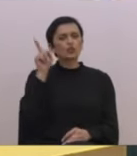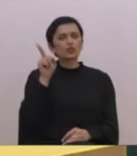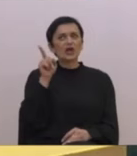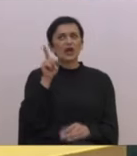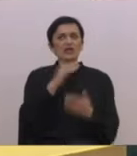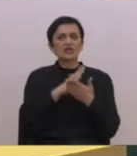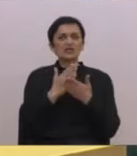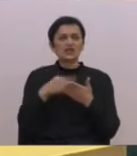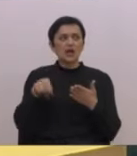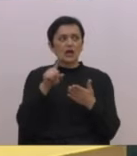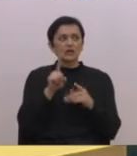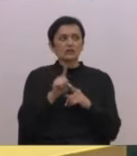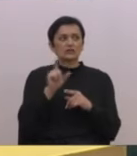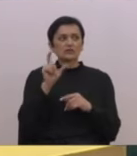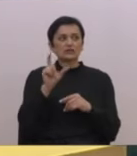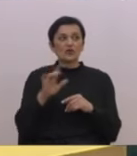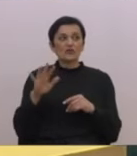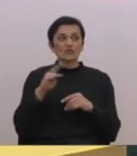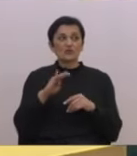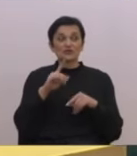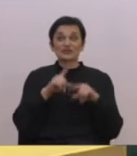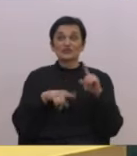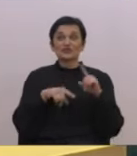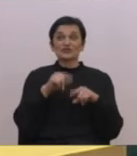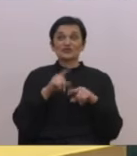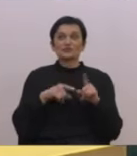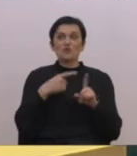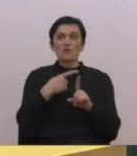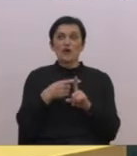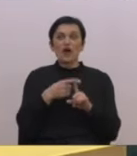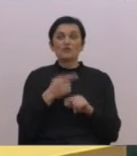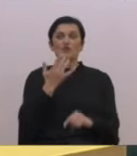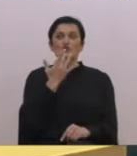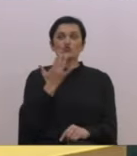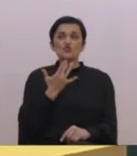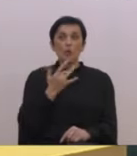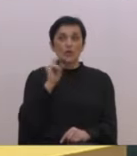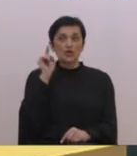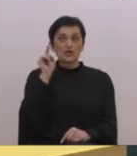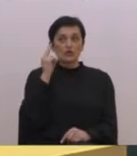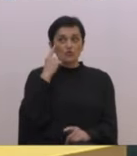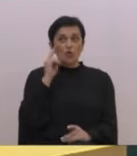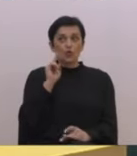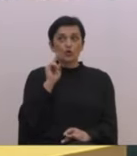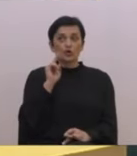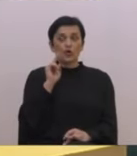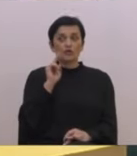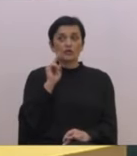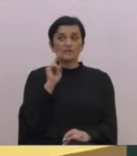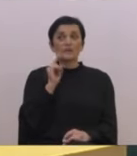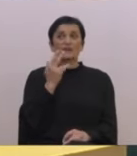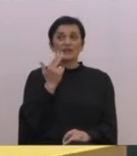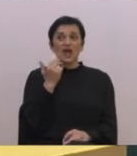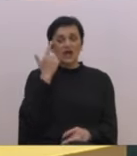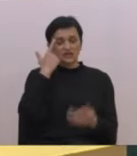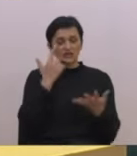არის ასევე, ევროპა არის სამშობლო ნაციზმის, ფაშიზმის, კომუნიზმის, იქ მოიგონეს. ხო და